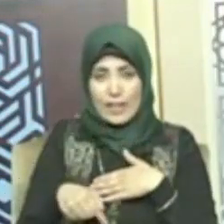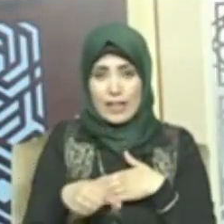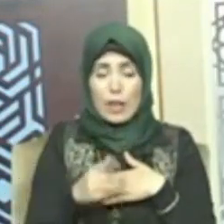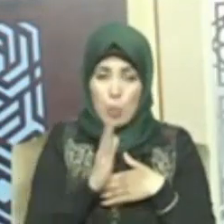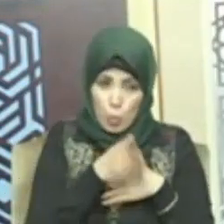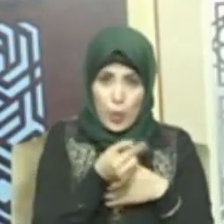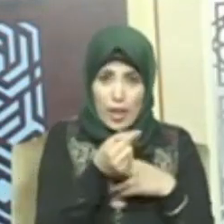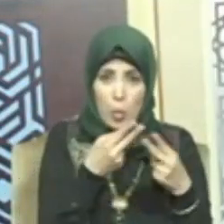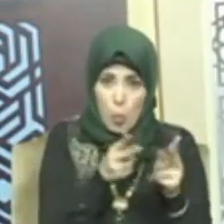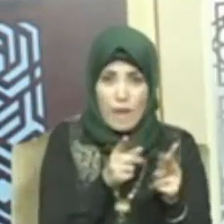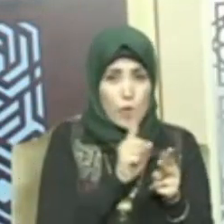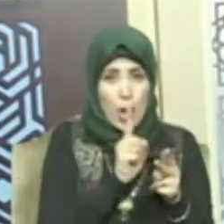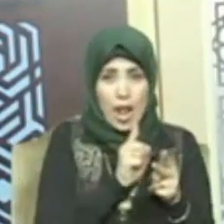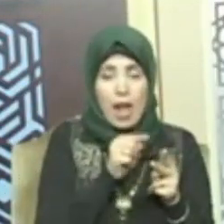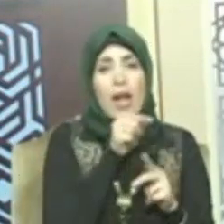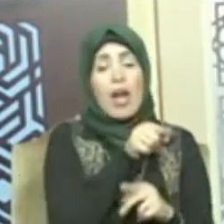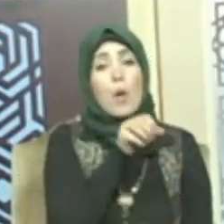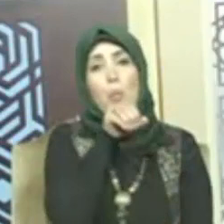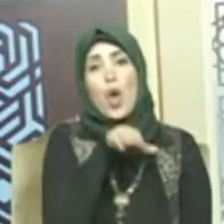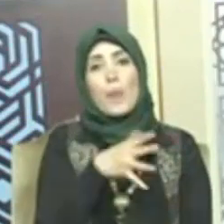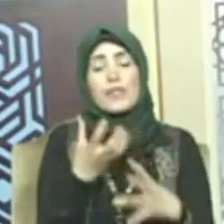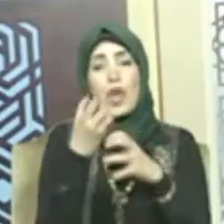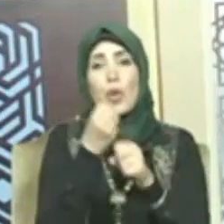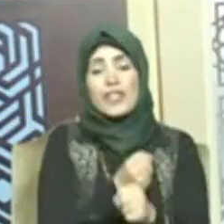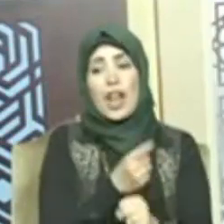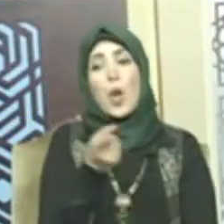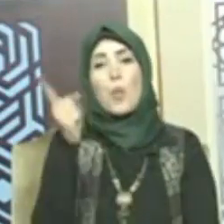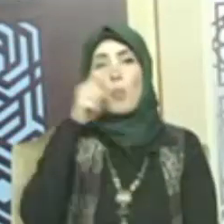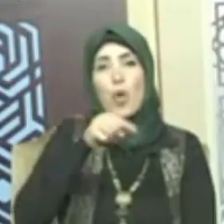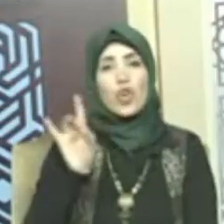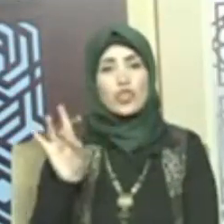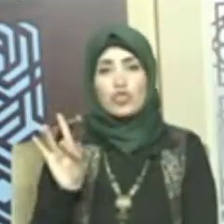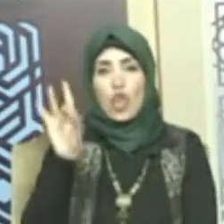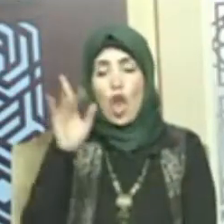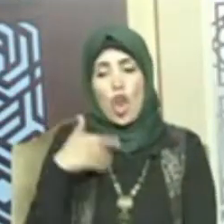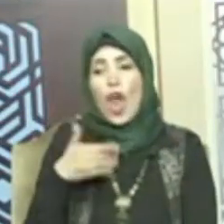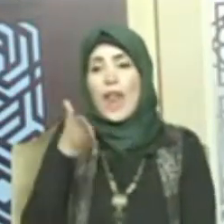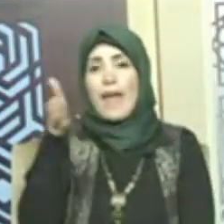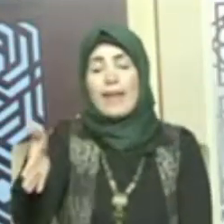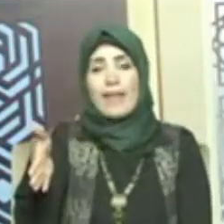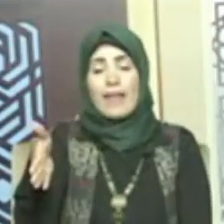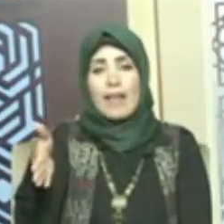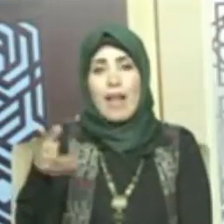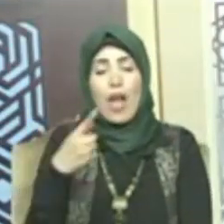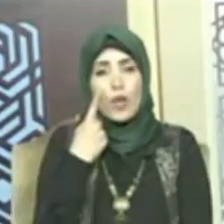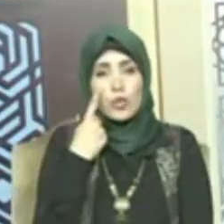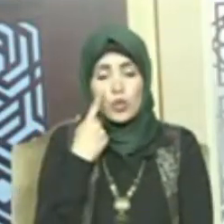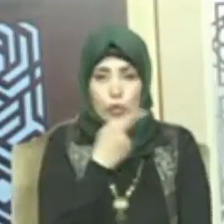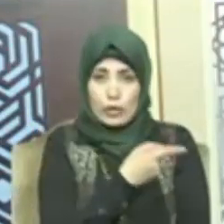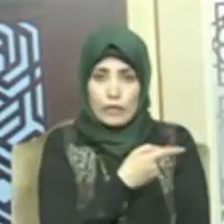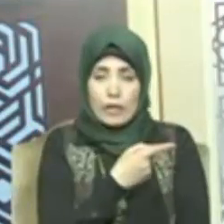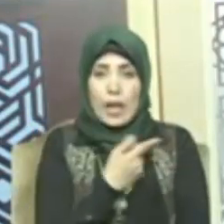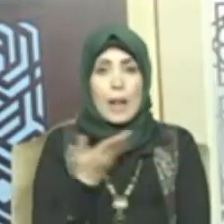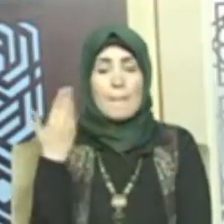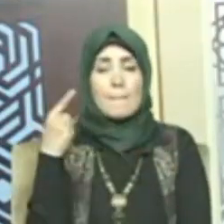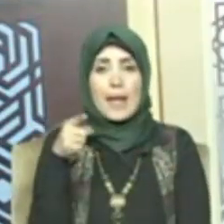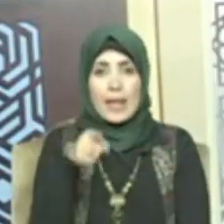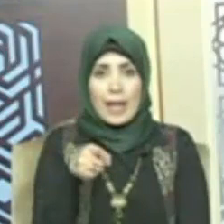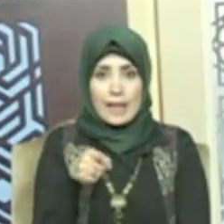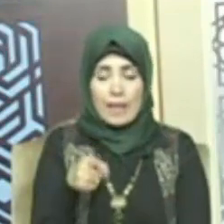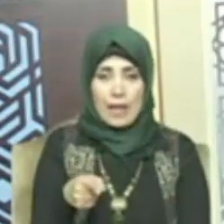صلى الله عليه وسلم: غدا نأتيك إن شاء الله. يقول: فلما كانت